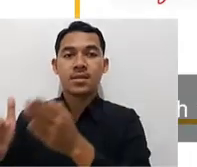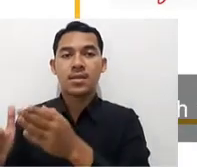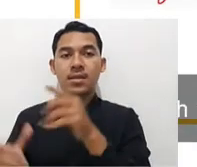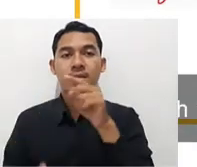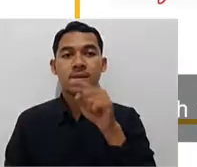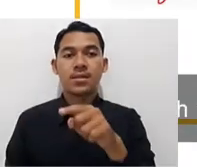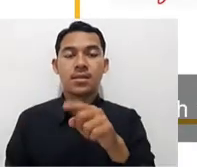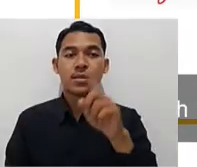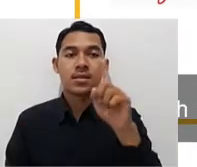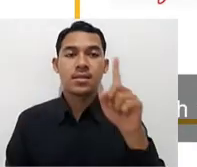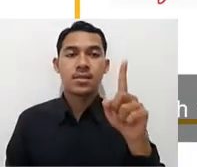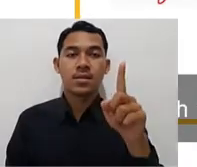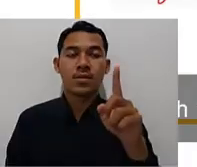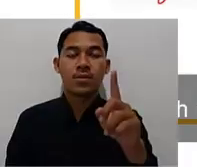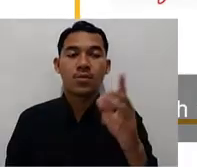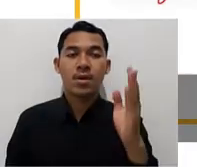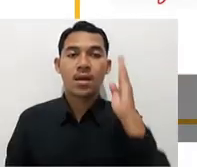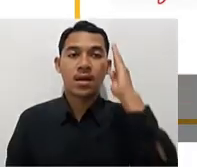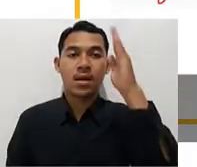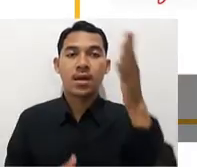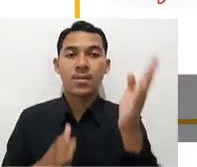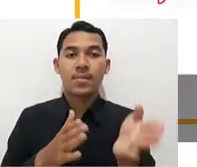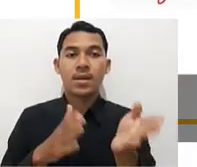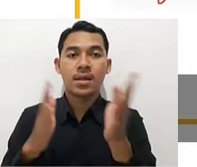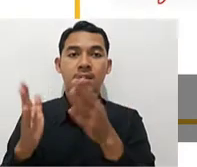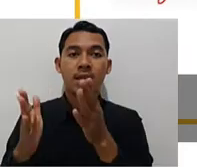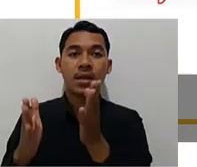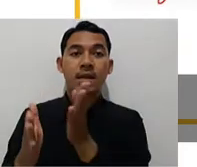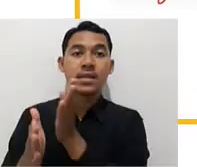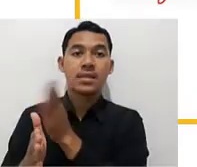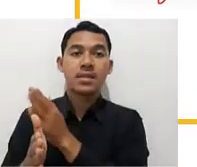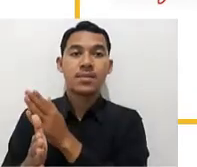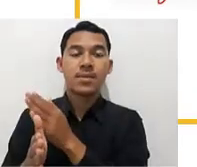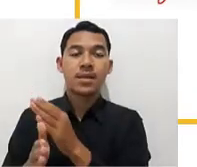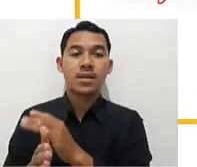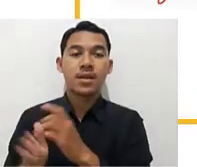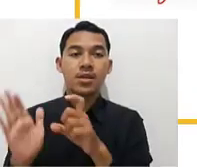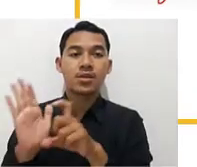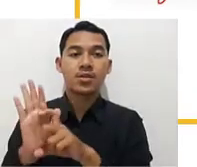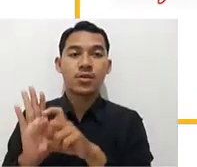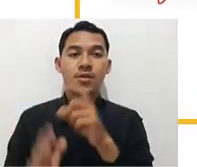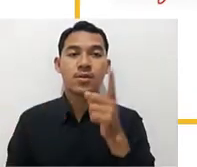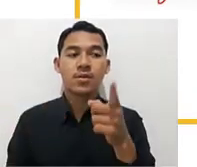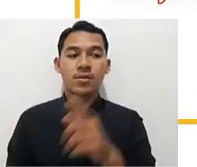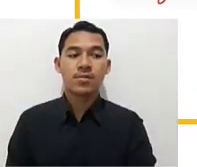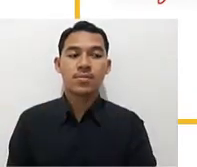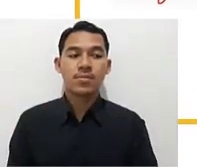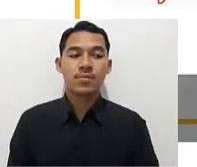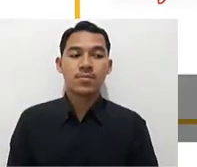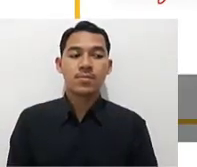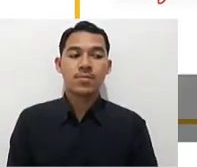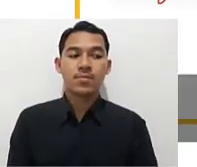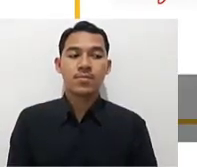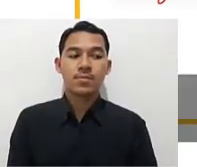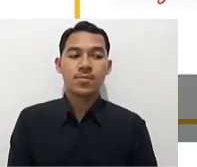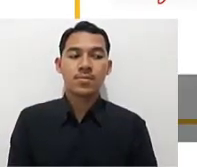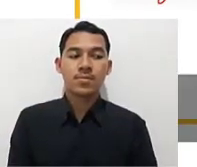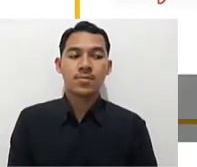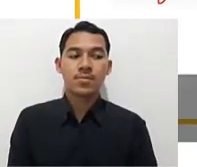Nah, satu yang sebelumnya dia bakal bergeser ke sebelahnya, itu kayak gitu. Wait, kita hapus